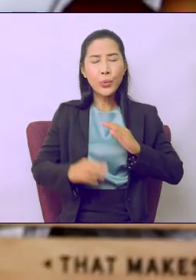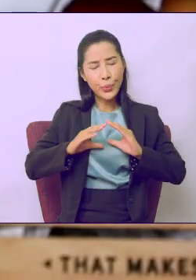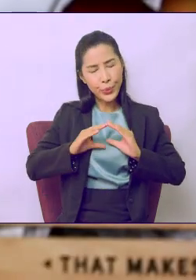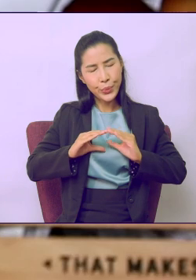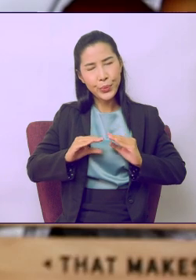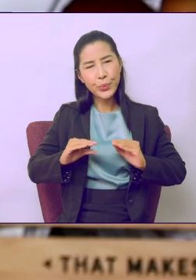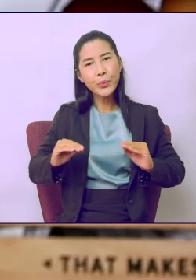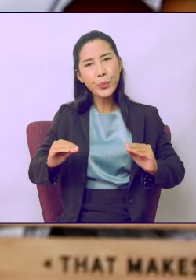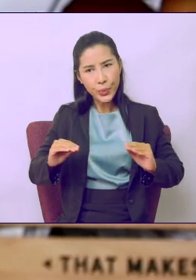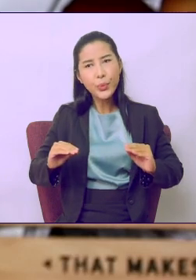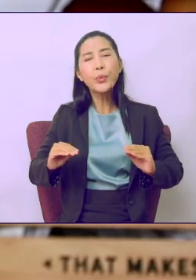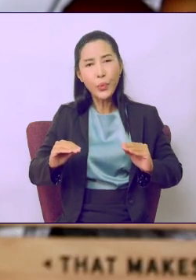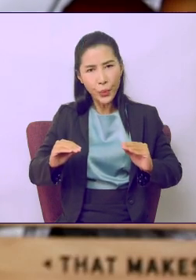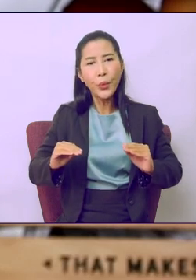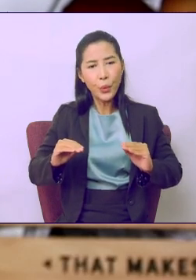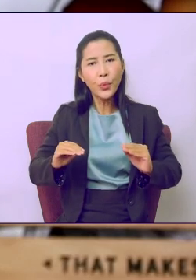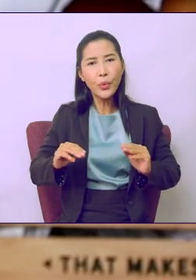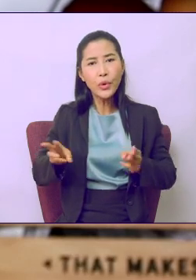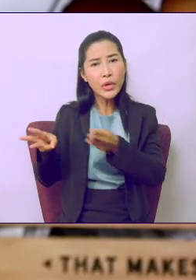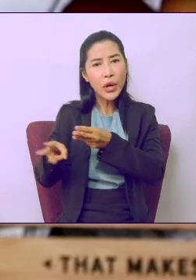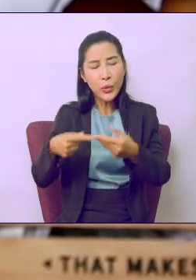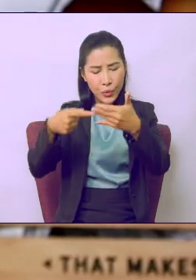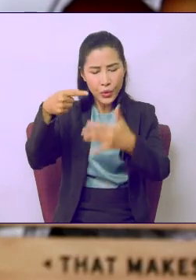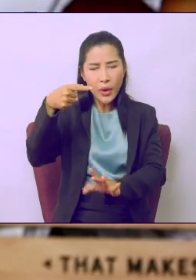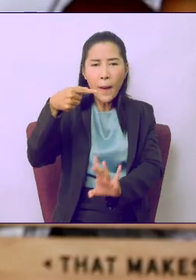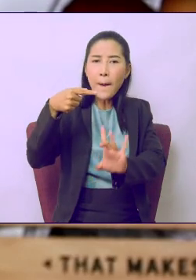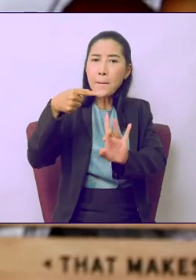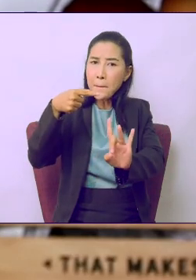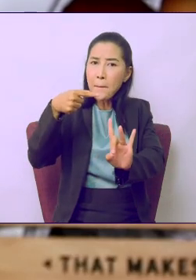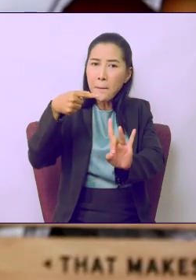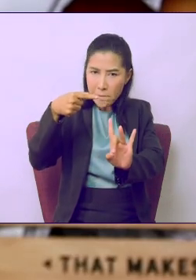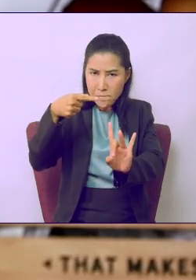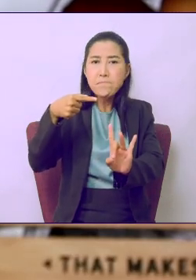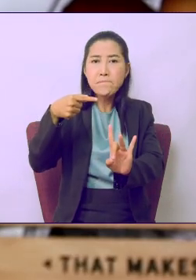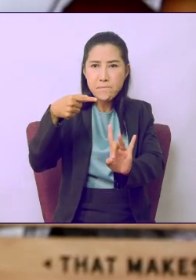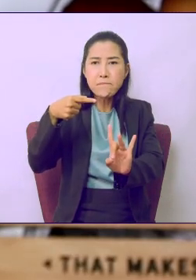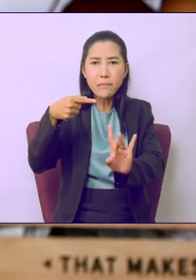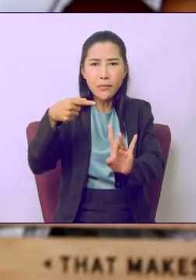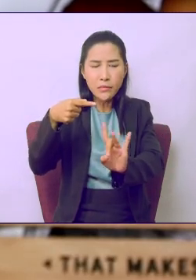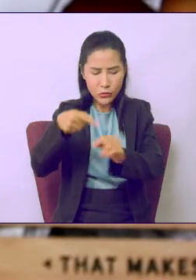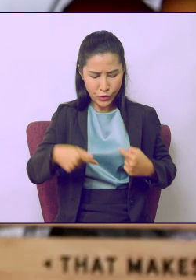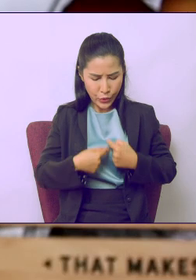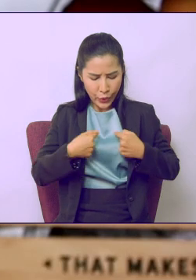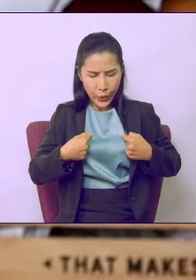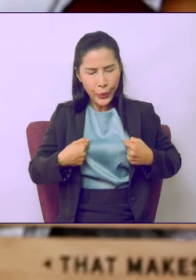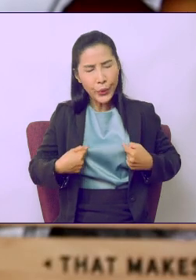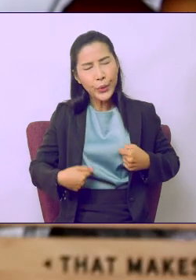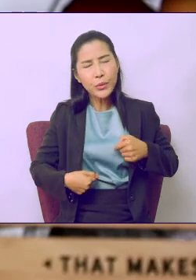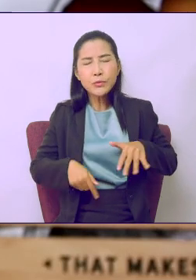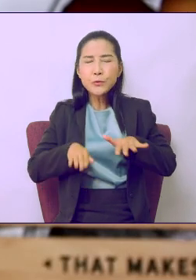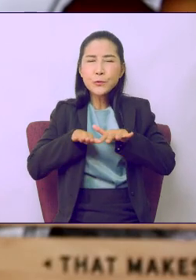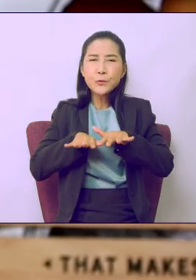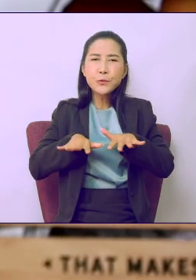นะครับใช้ 8หลักนี้สินะครับจิตคุณนิ่งนะครับมันจะไม่มีไม่มีอะไรที่มารบกวนคุณได้นะ